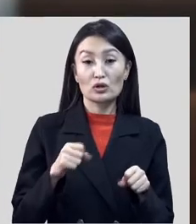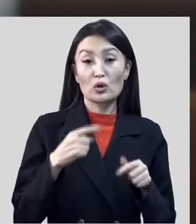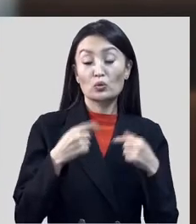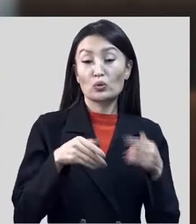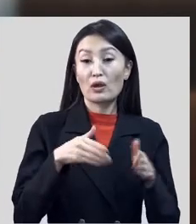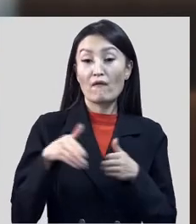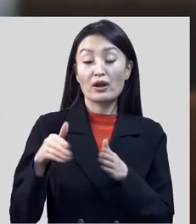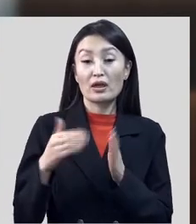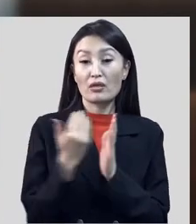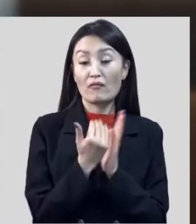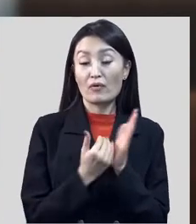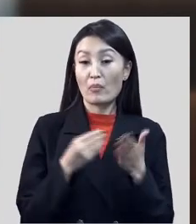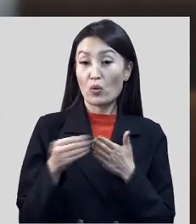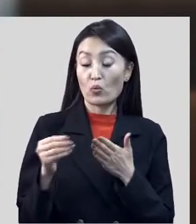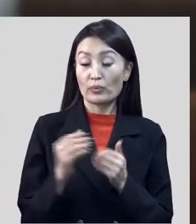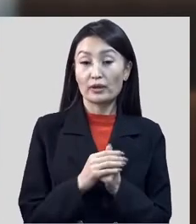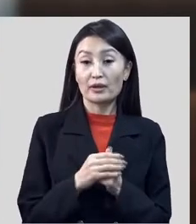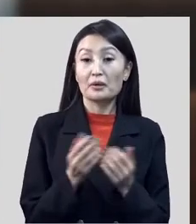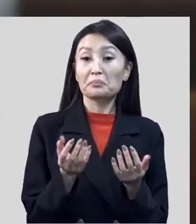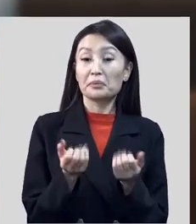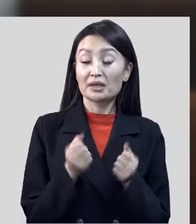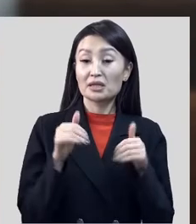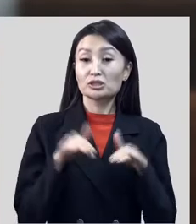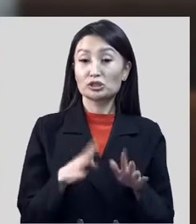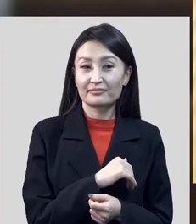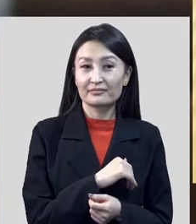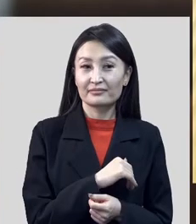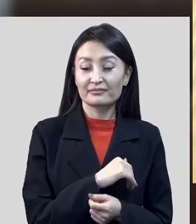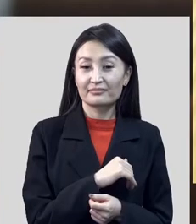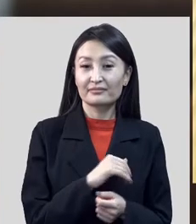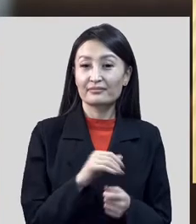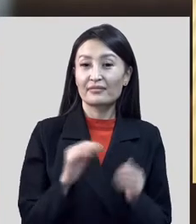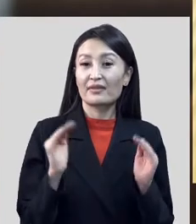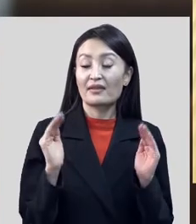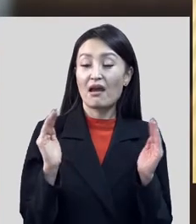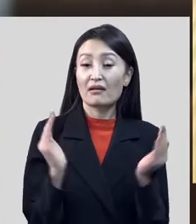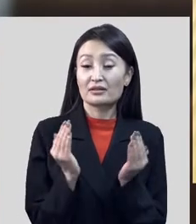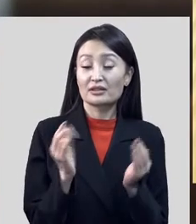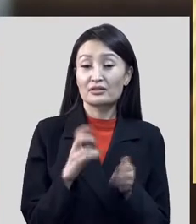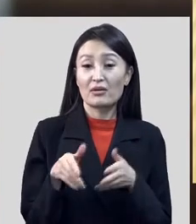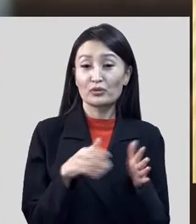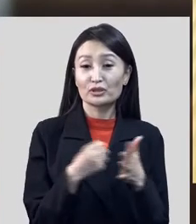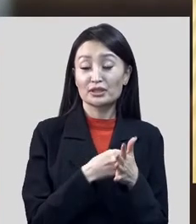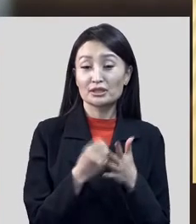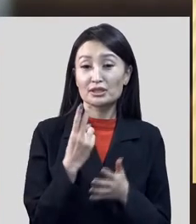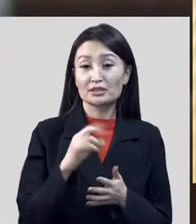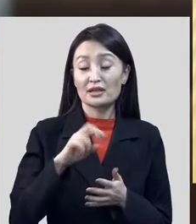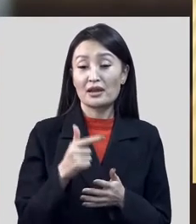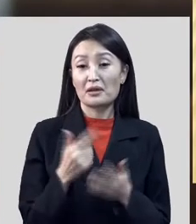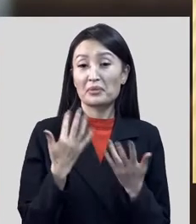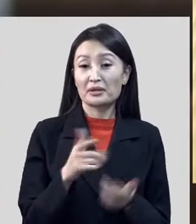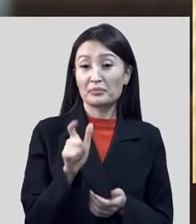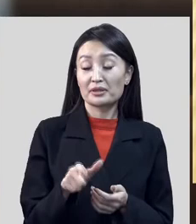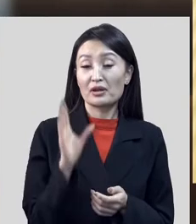и четвертое принятие решения ограничениями на пути достижения цели потребителя